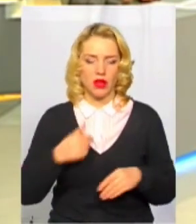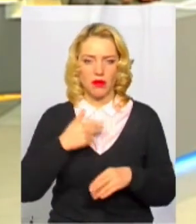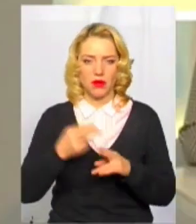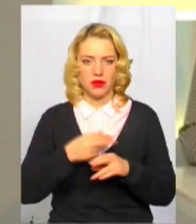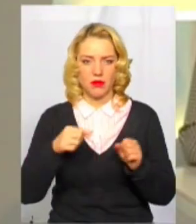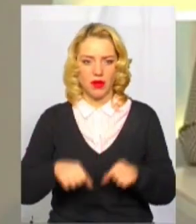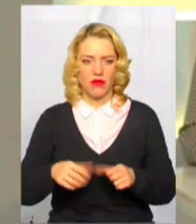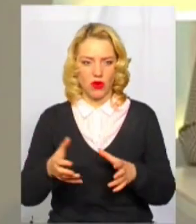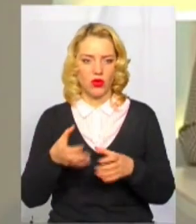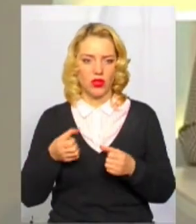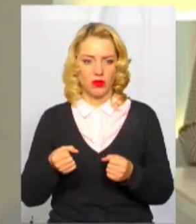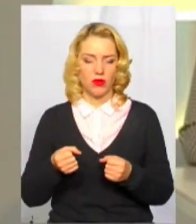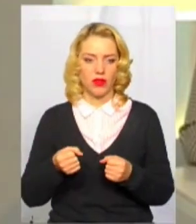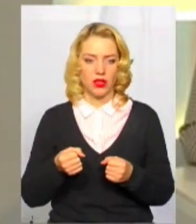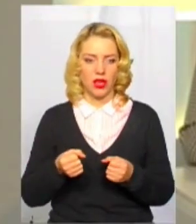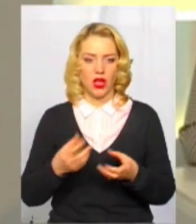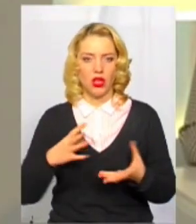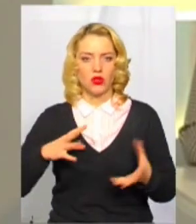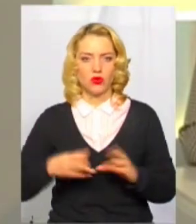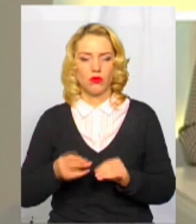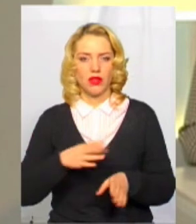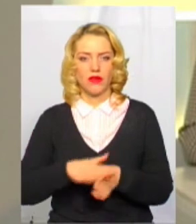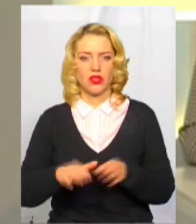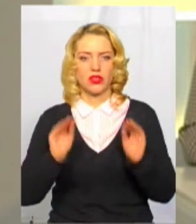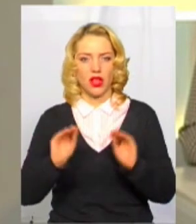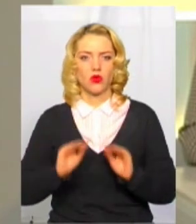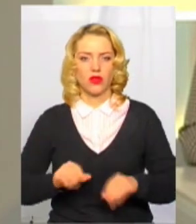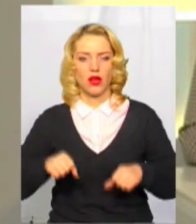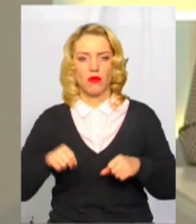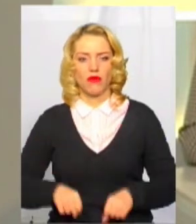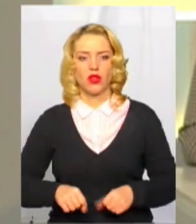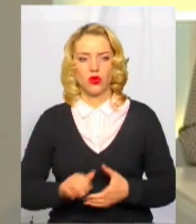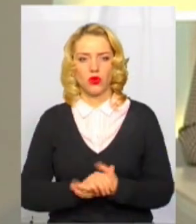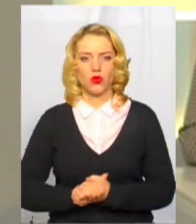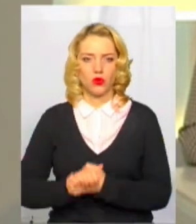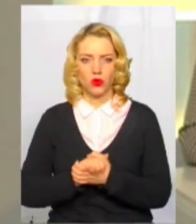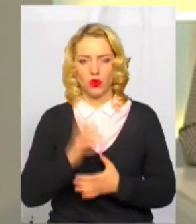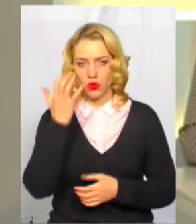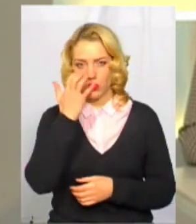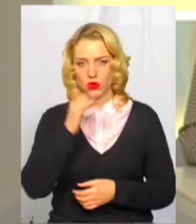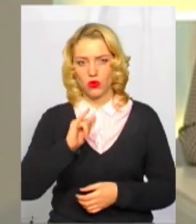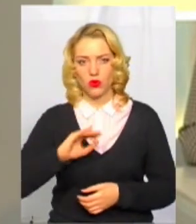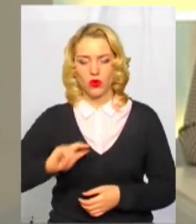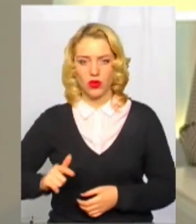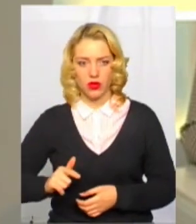позбавили права отримати суми на виконання статутних повноважень товариства УТОС УТОГ і